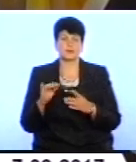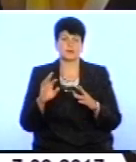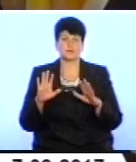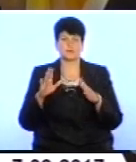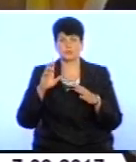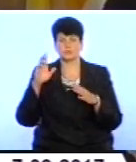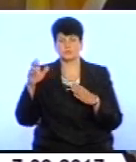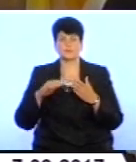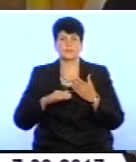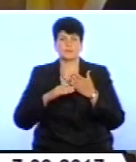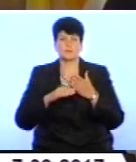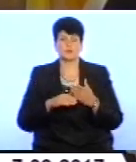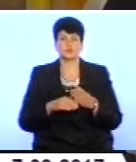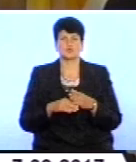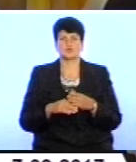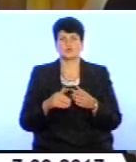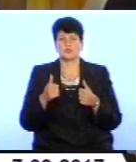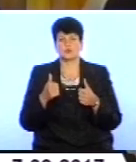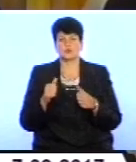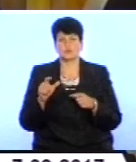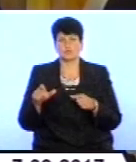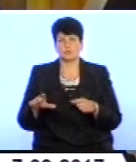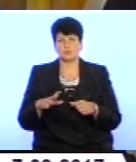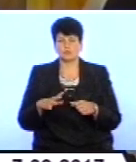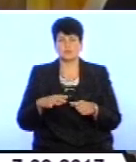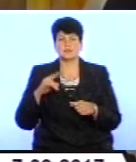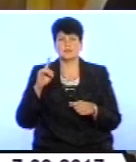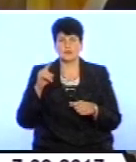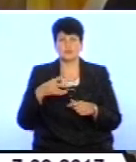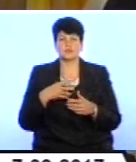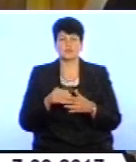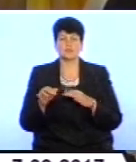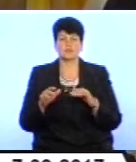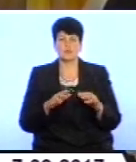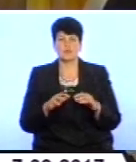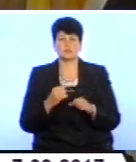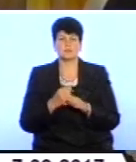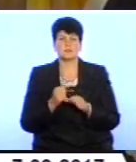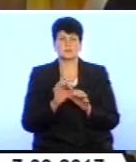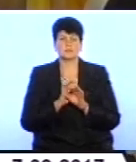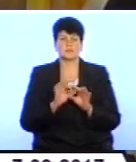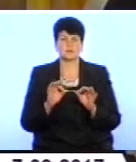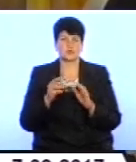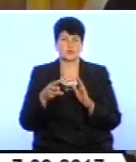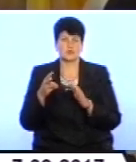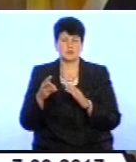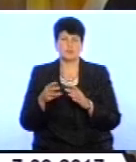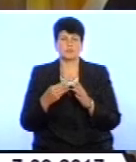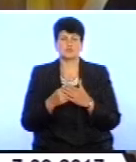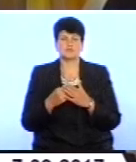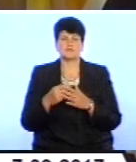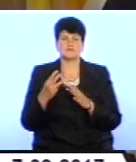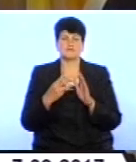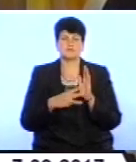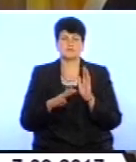з хорошими людьми, які зробили знавці своєї справи, зробили дуже хороший ролик. Бюджет того ролика 84 тисячі